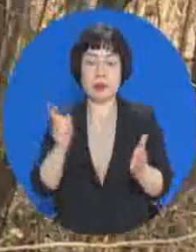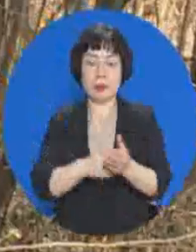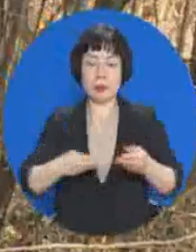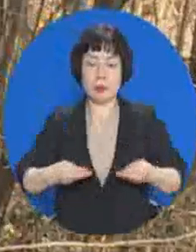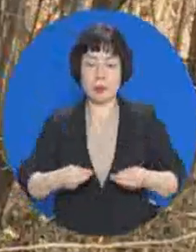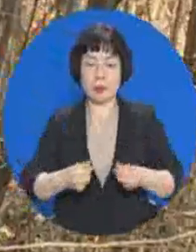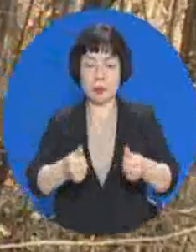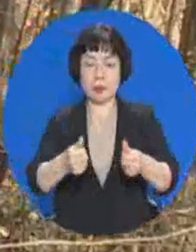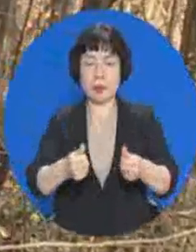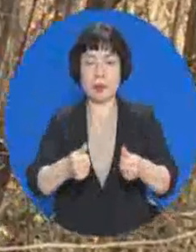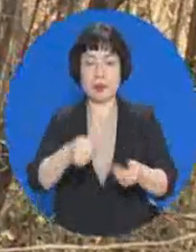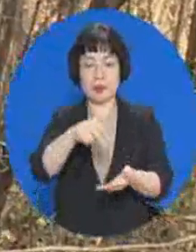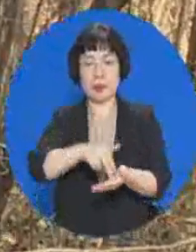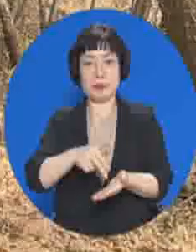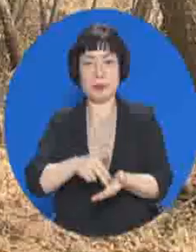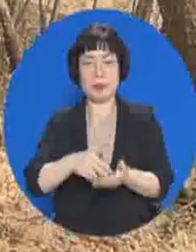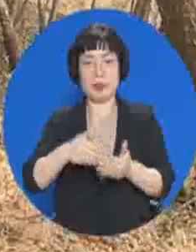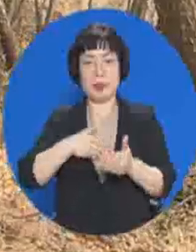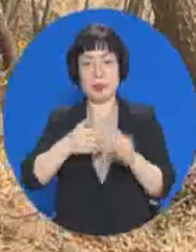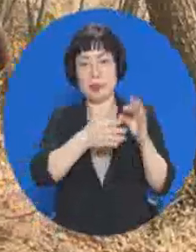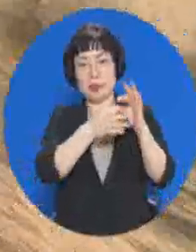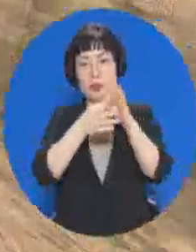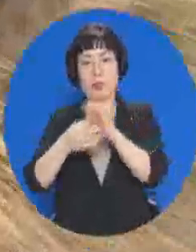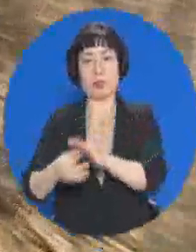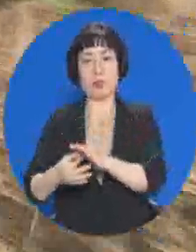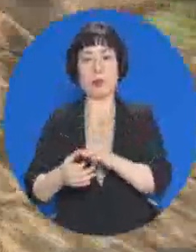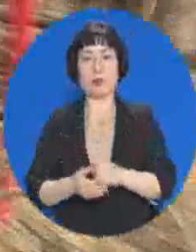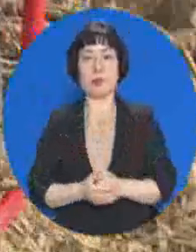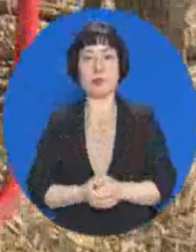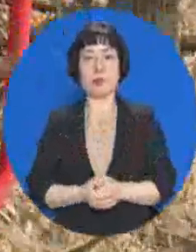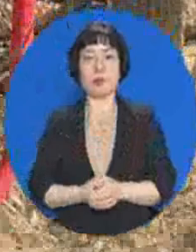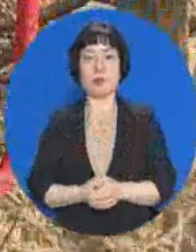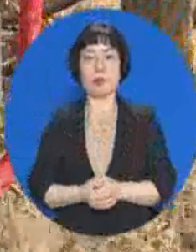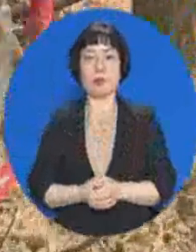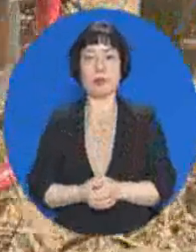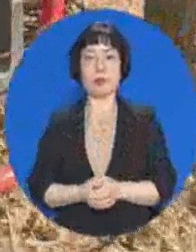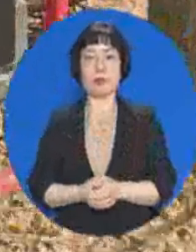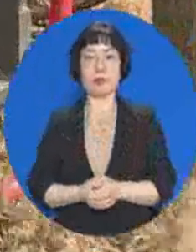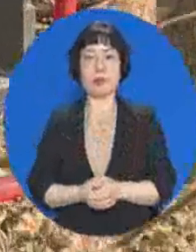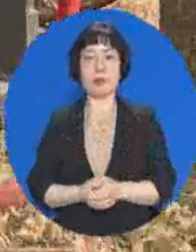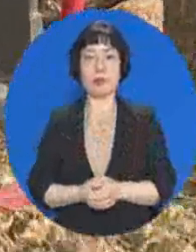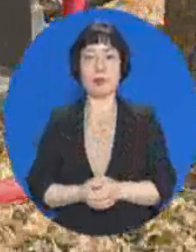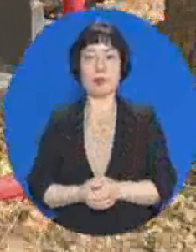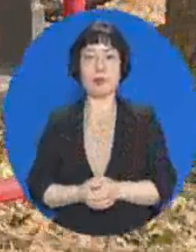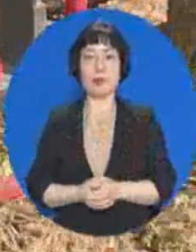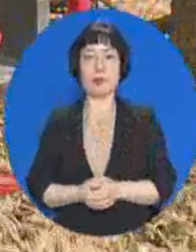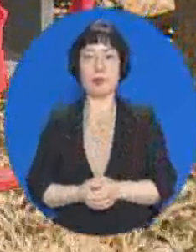방제에 나선 산림당국도 긴장의 끈을 늦추지 못하고 있습니다. MBC 뉴스 김주입니다.